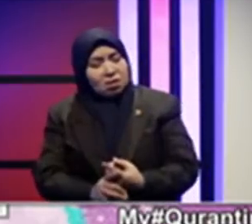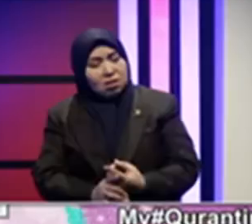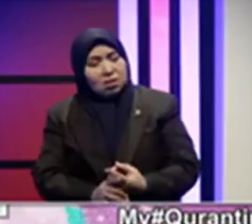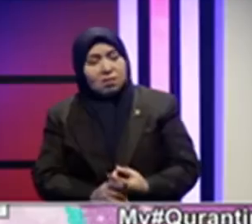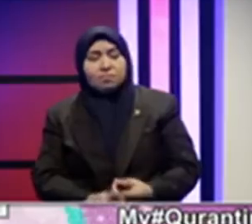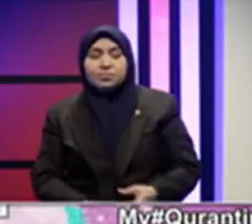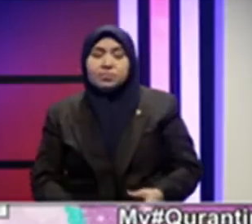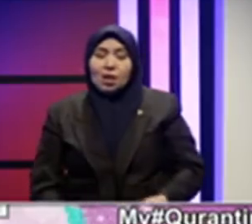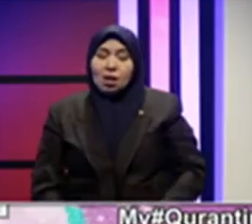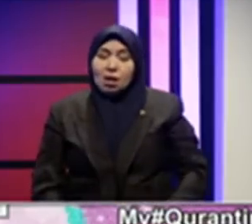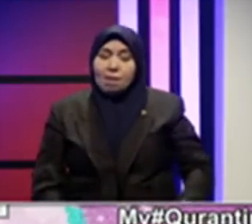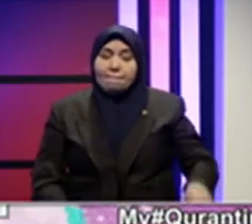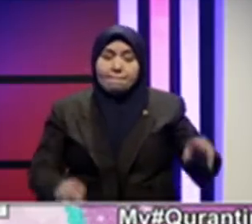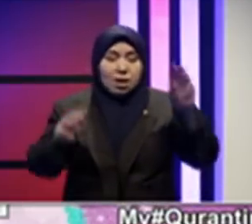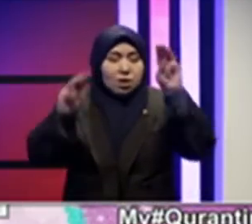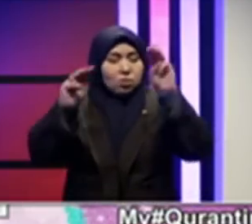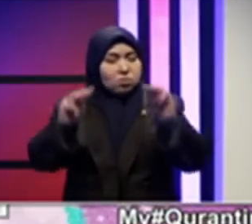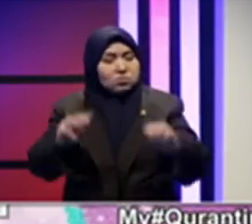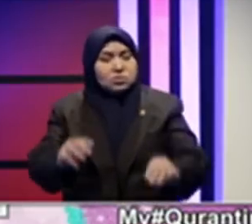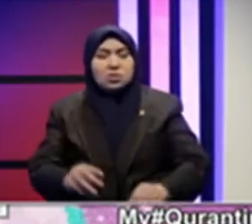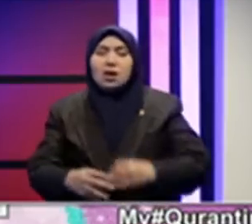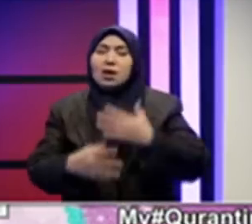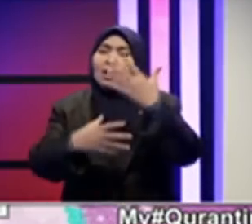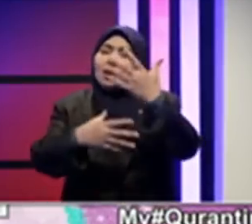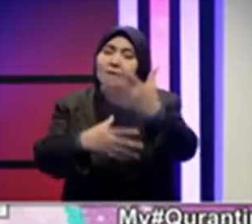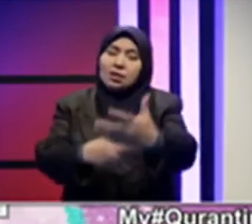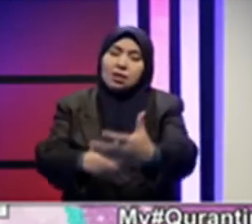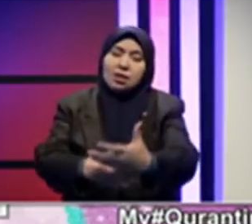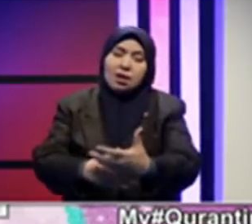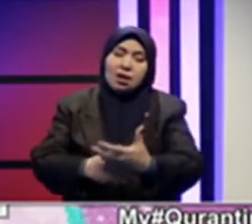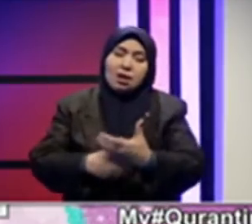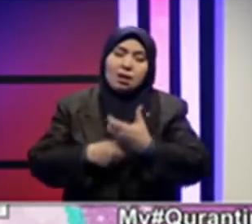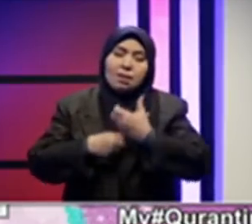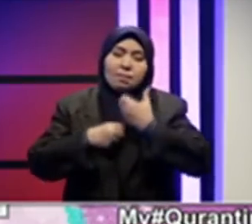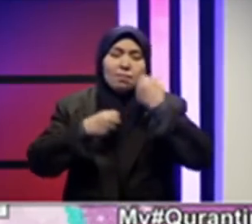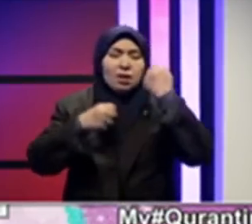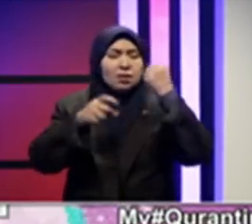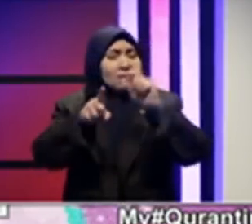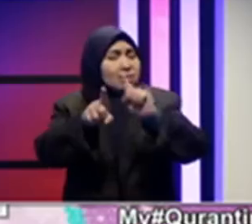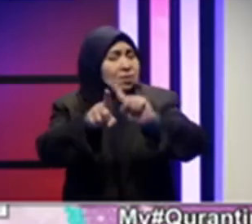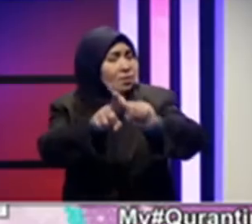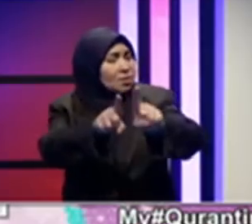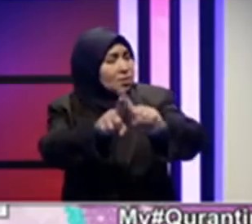تعملون لكم فيها فاكهة